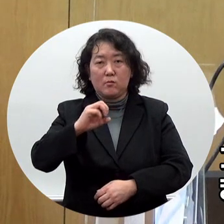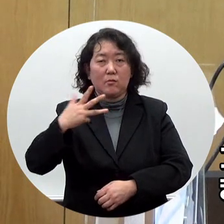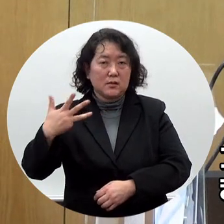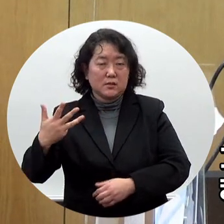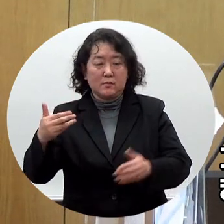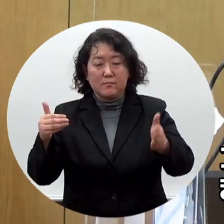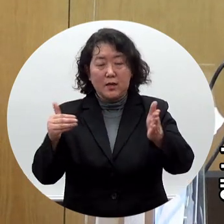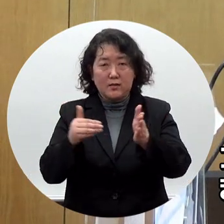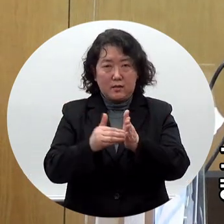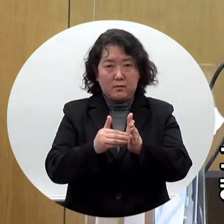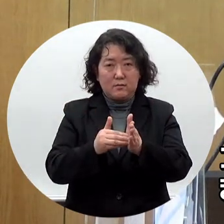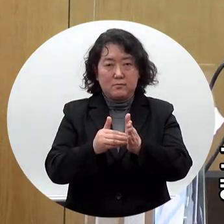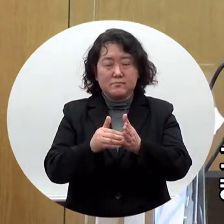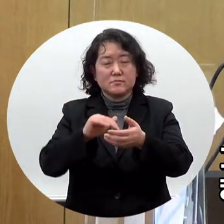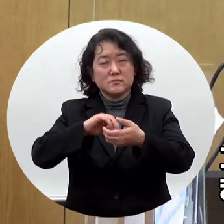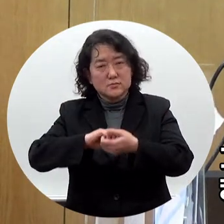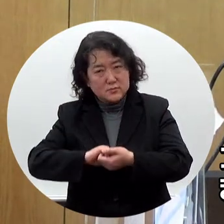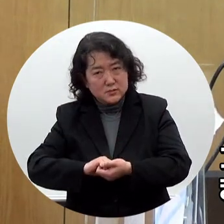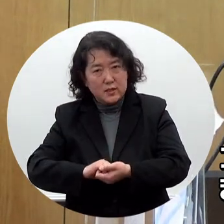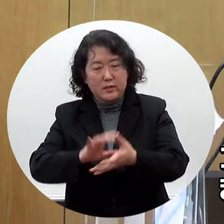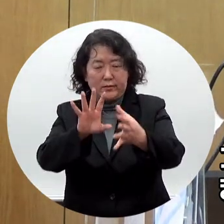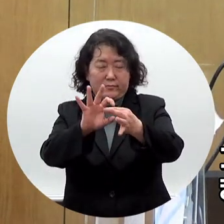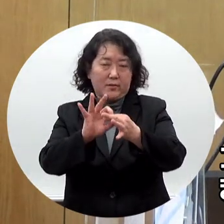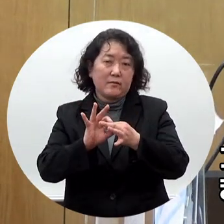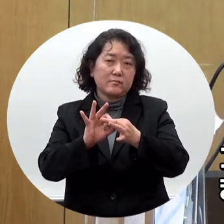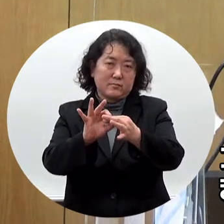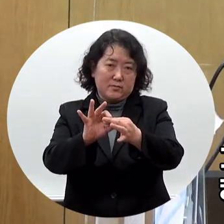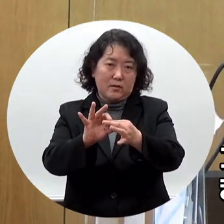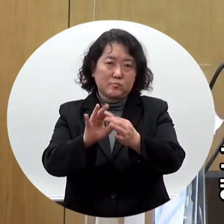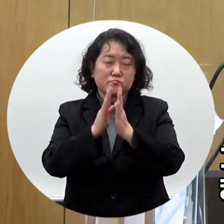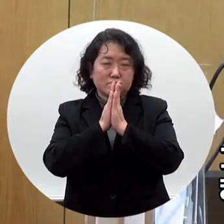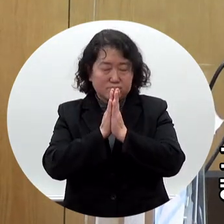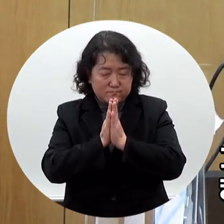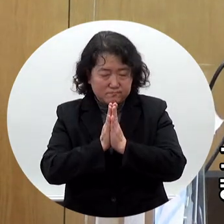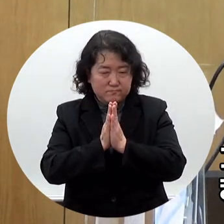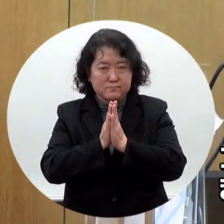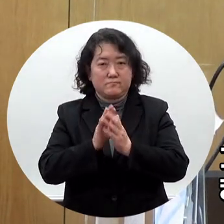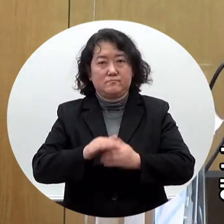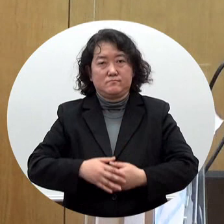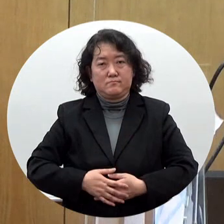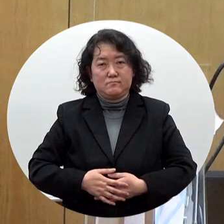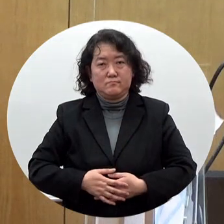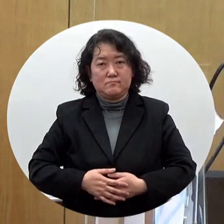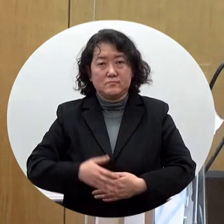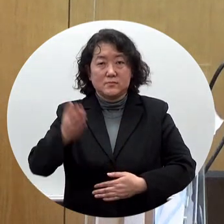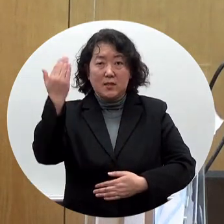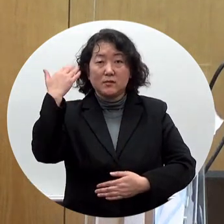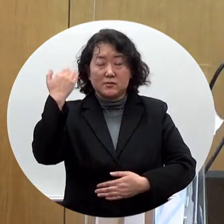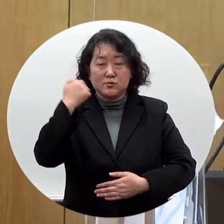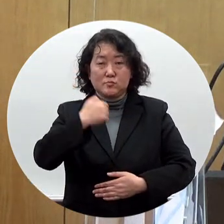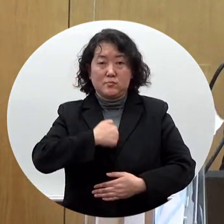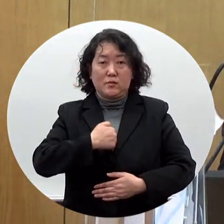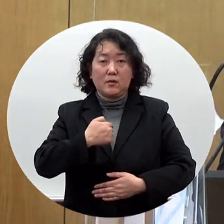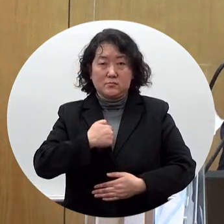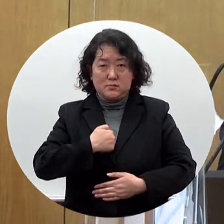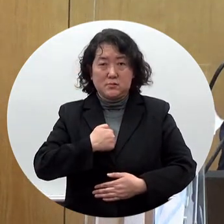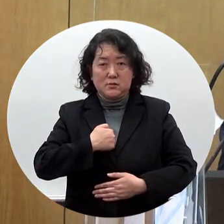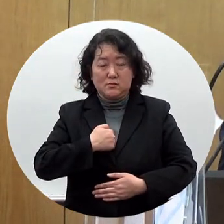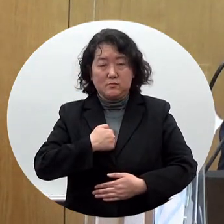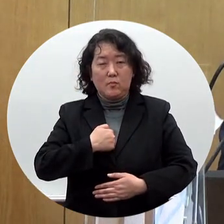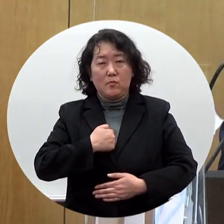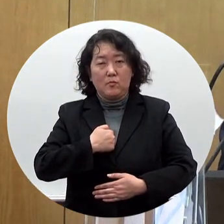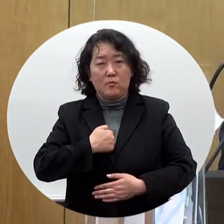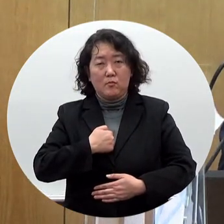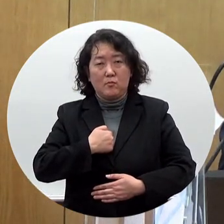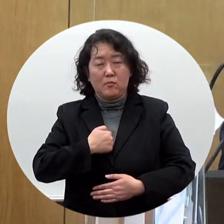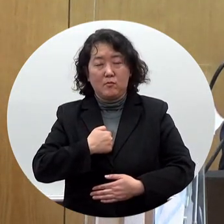0570-005-108 まで、ぜひご連絡をいただきますようにお願い申し上げます。先日、私の方にもこうした